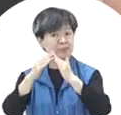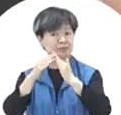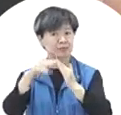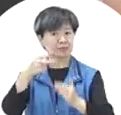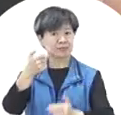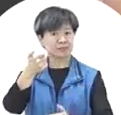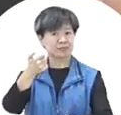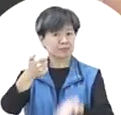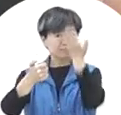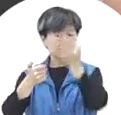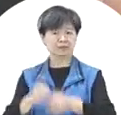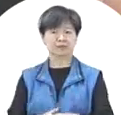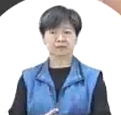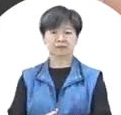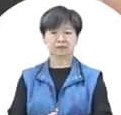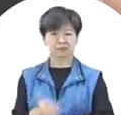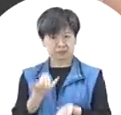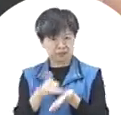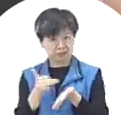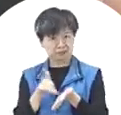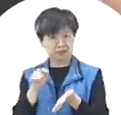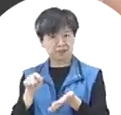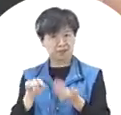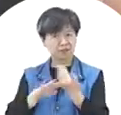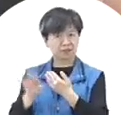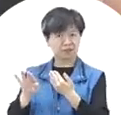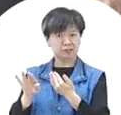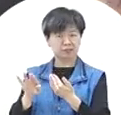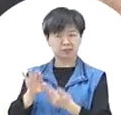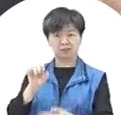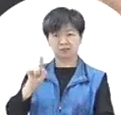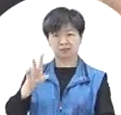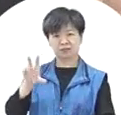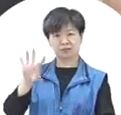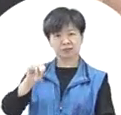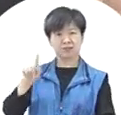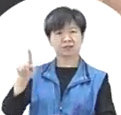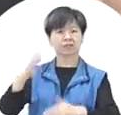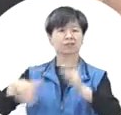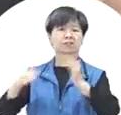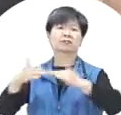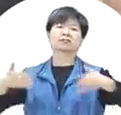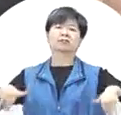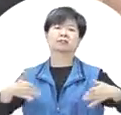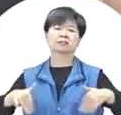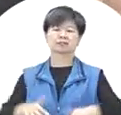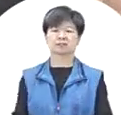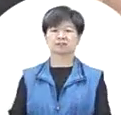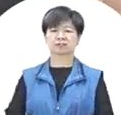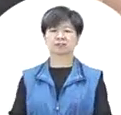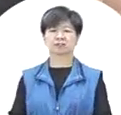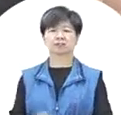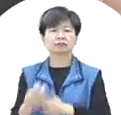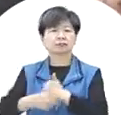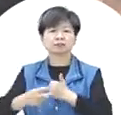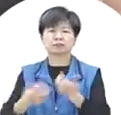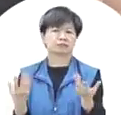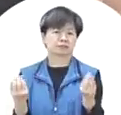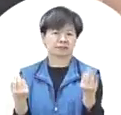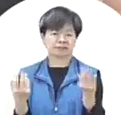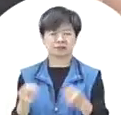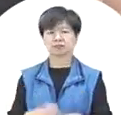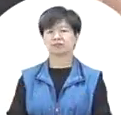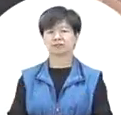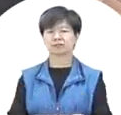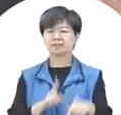所以基本上来讲还有多少？还有170个多学校可以捡到，所以我是想说。 我们 不要哈，中